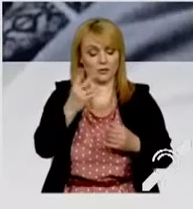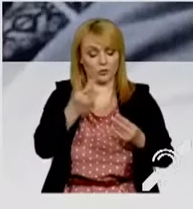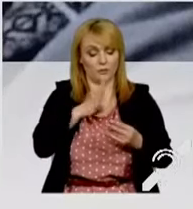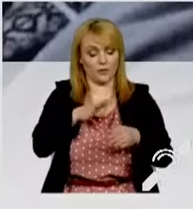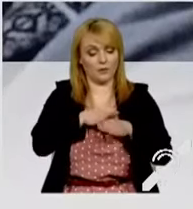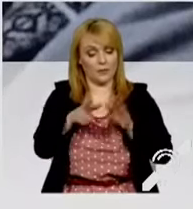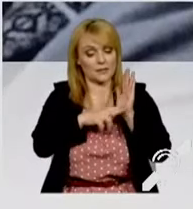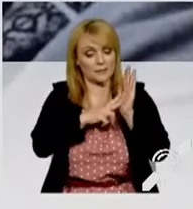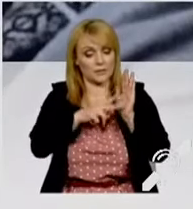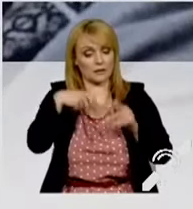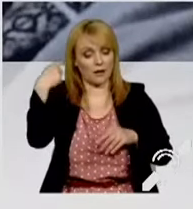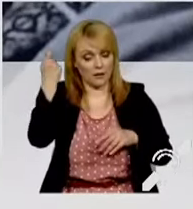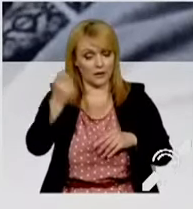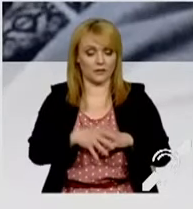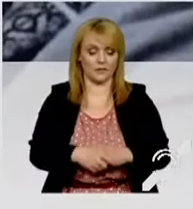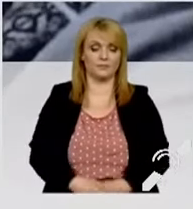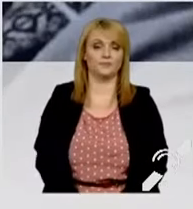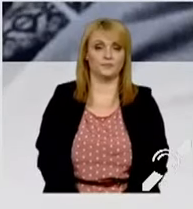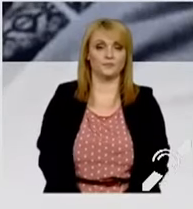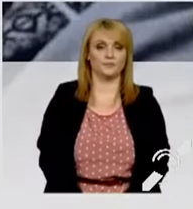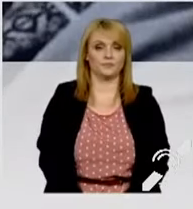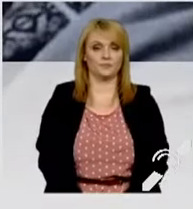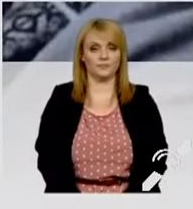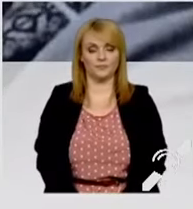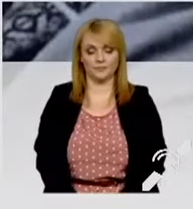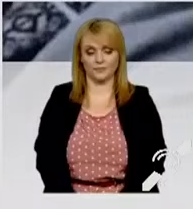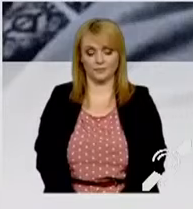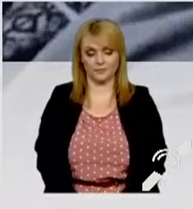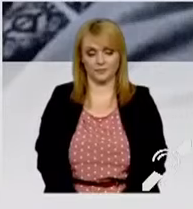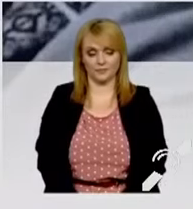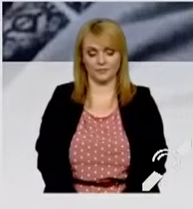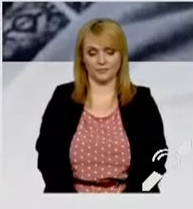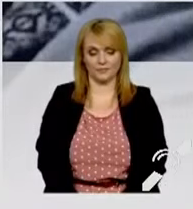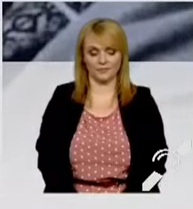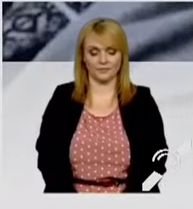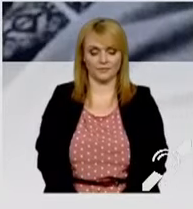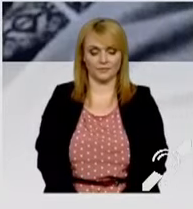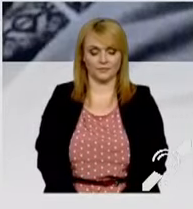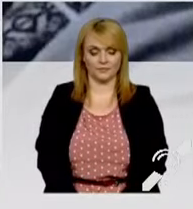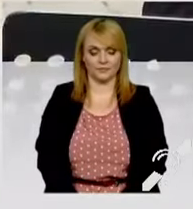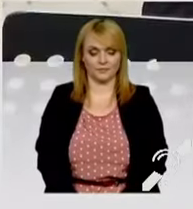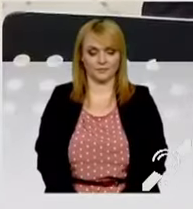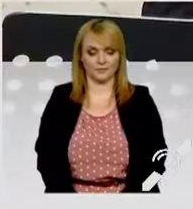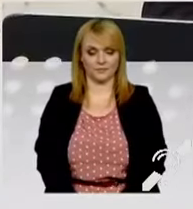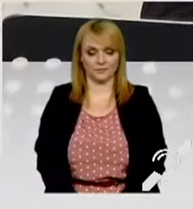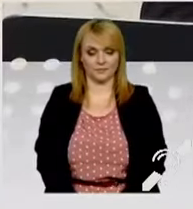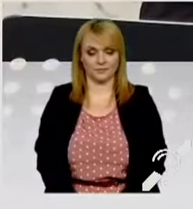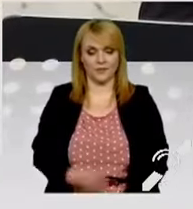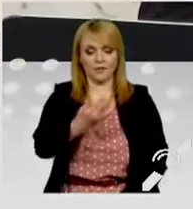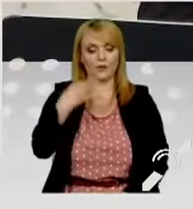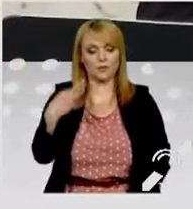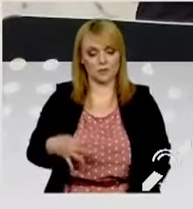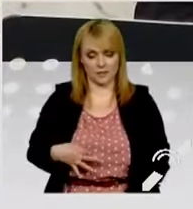În premieră au răsunat partituri simfonice semnate și lăsate în moștenire de marele compozitor. Noi muncim